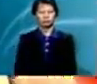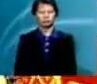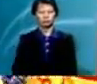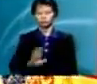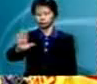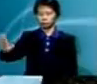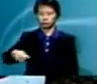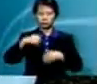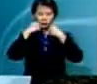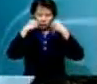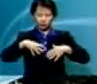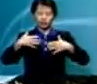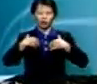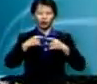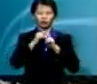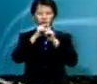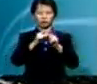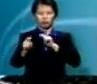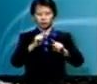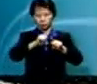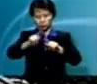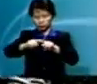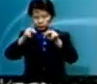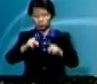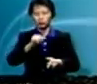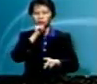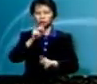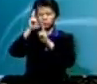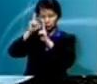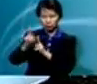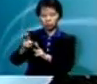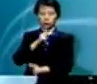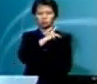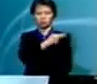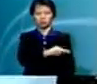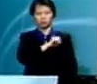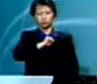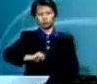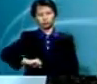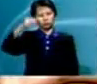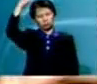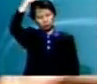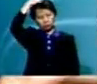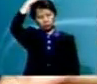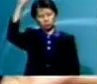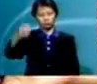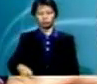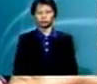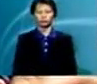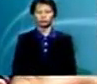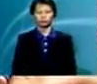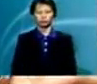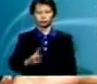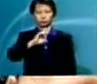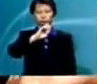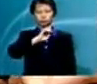Mereka kesal terdapat kenyataan dan tindakan pelbagai pihak yang tidak menghormati kuasa Sultan Selangor. Bahawa institusi raja